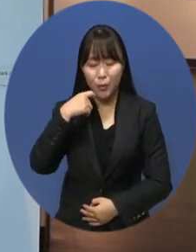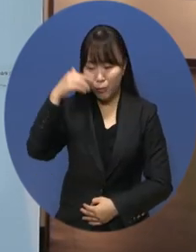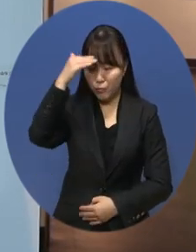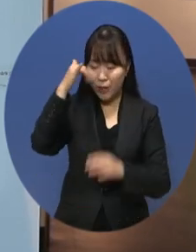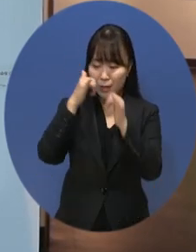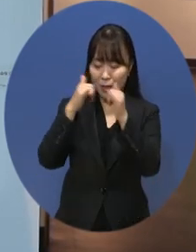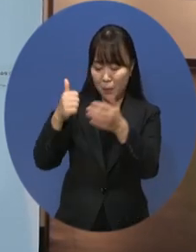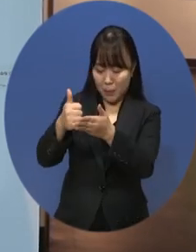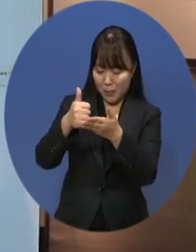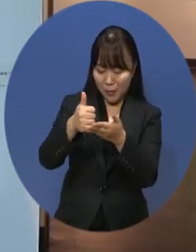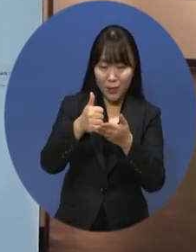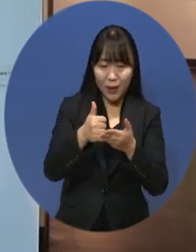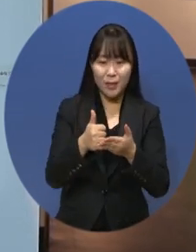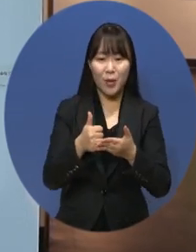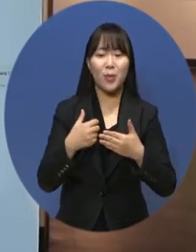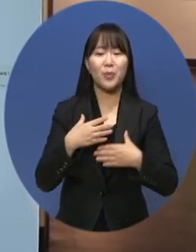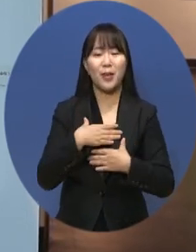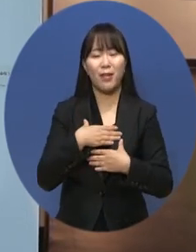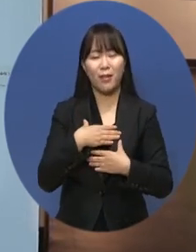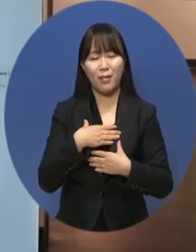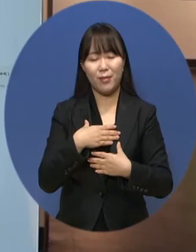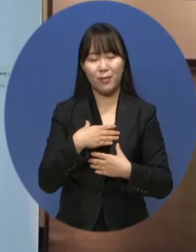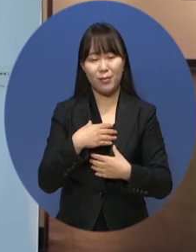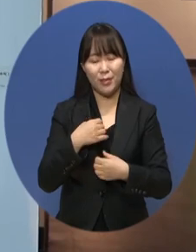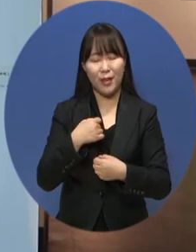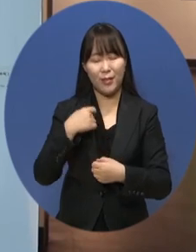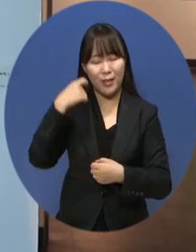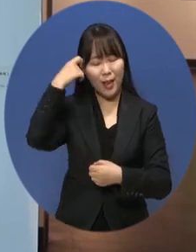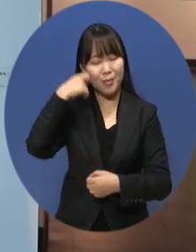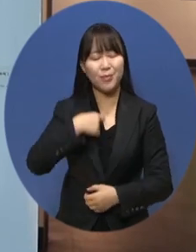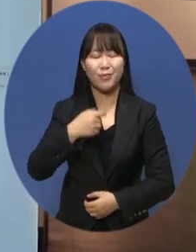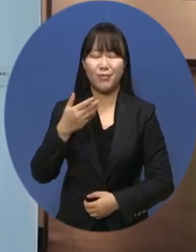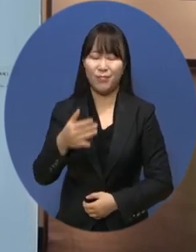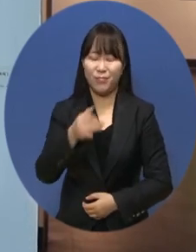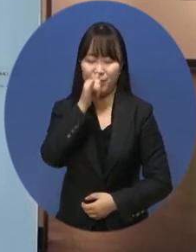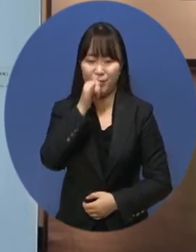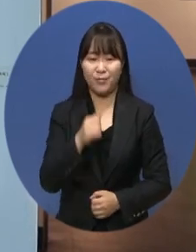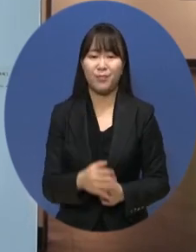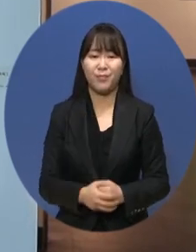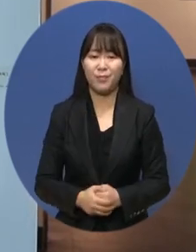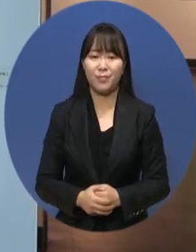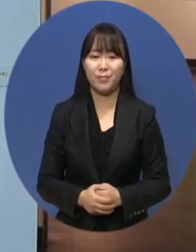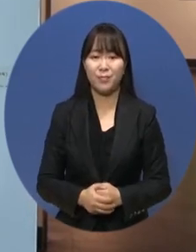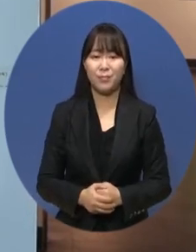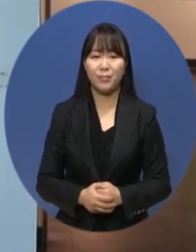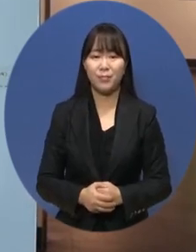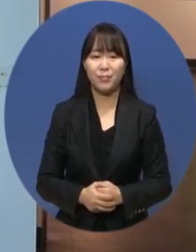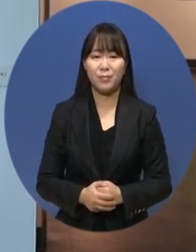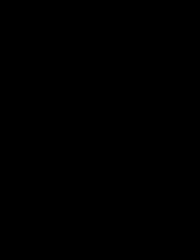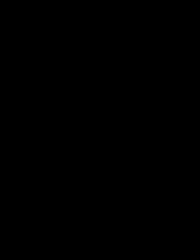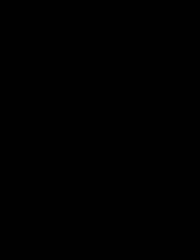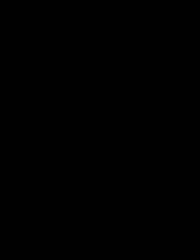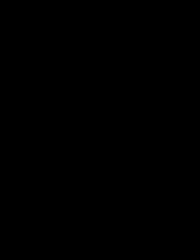관람객들을 초대해 잔잔한 감동을 주고 있습니다. 복지TV 뉴스 이소영입니다.